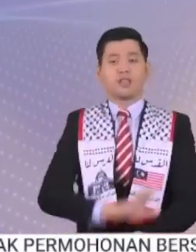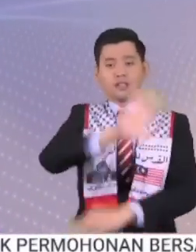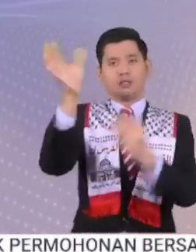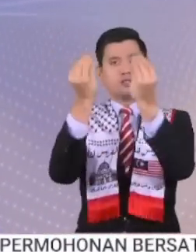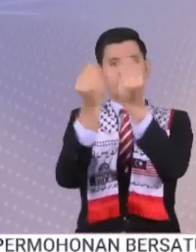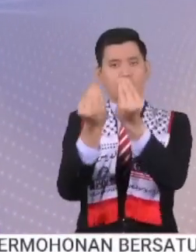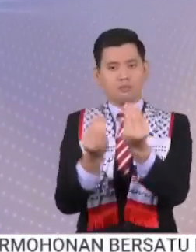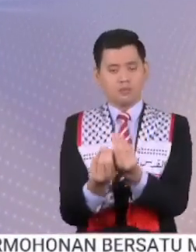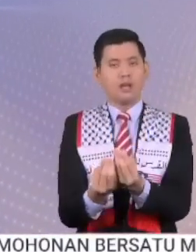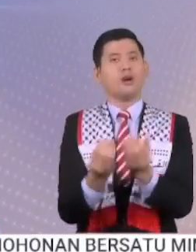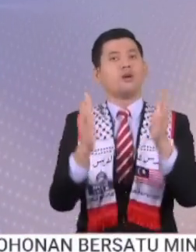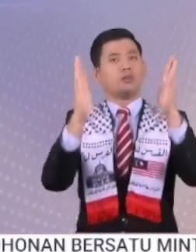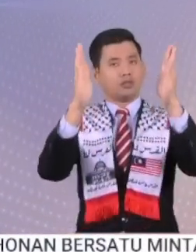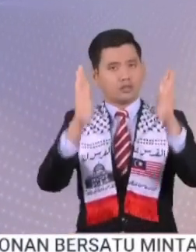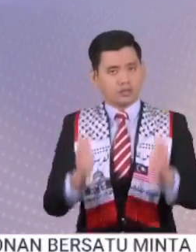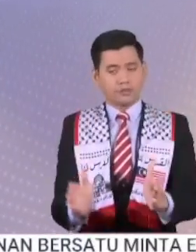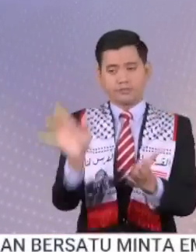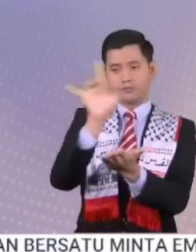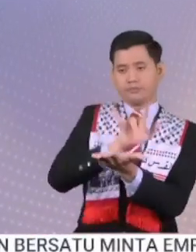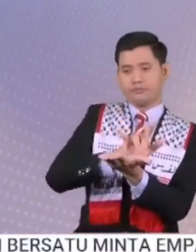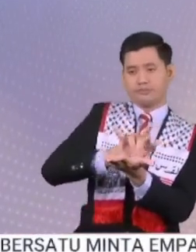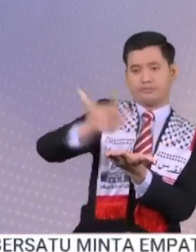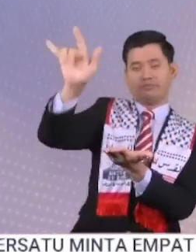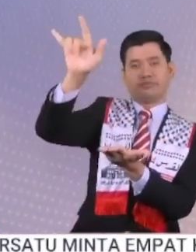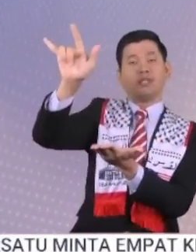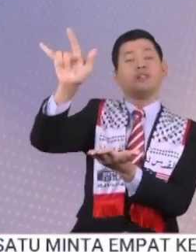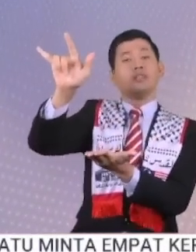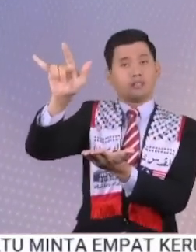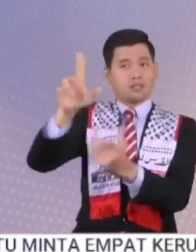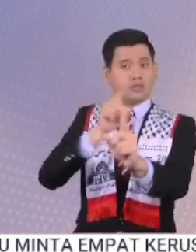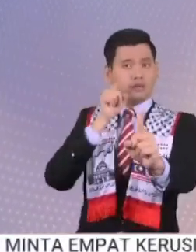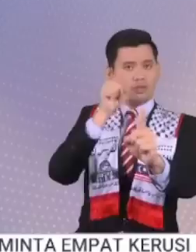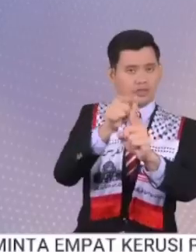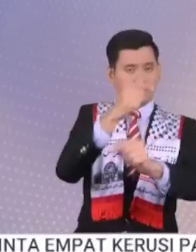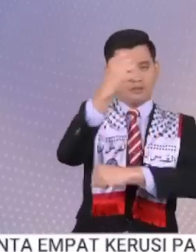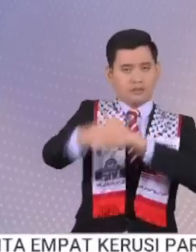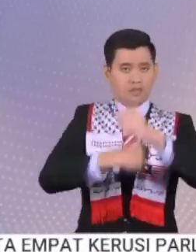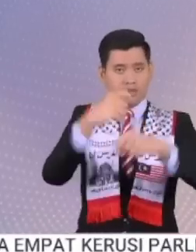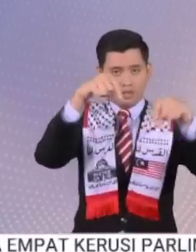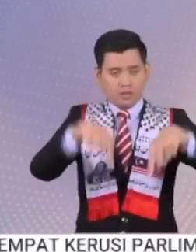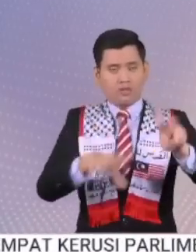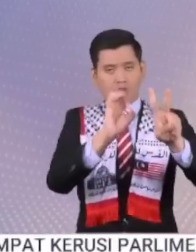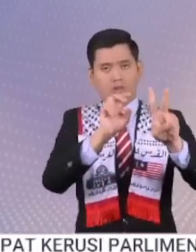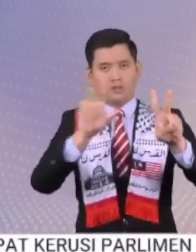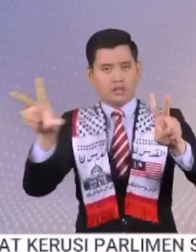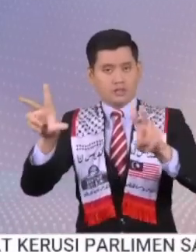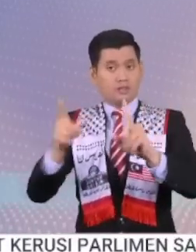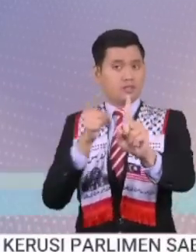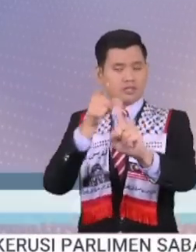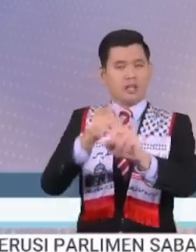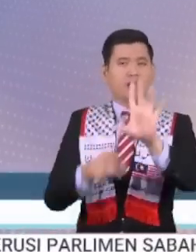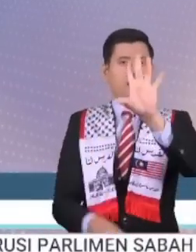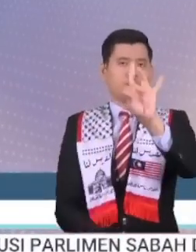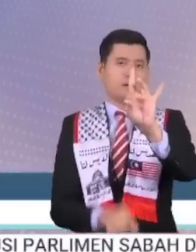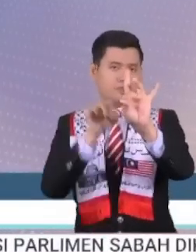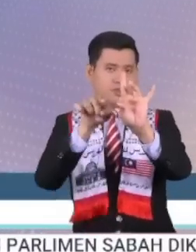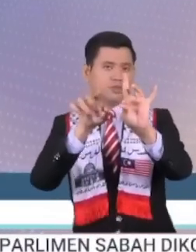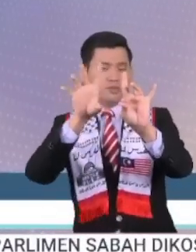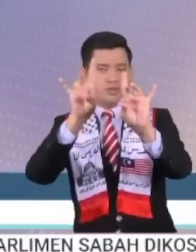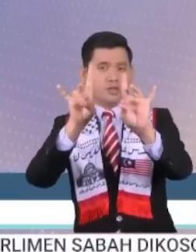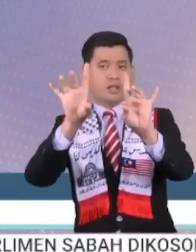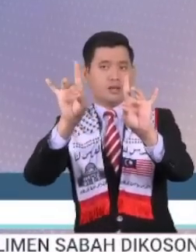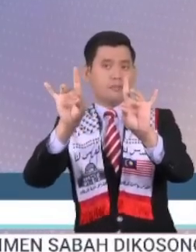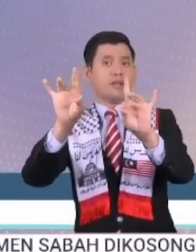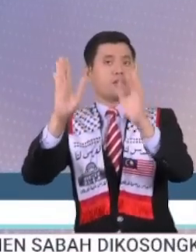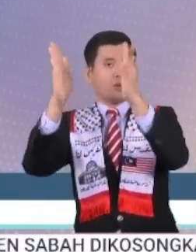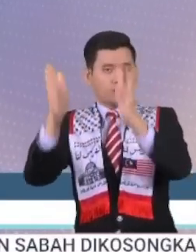Jumlah penumpang penerbangan tahun ini disasar terus melonjak kepada 87.8 juta orang, iaitu